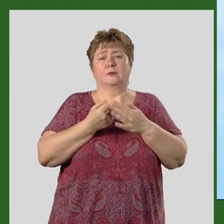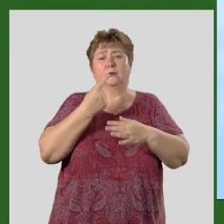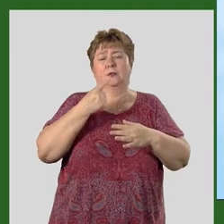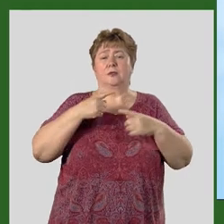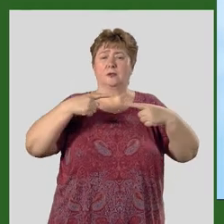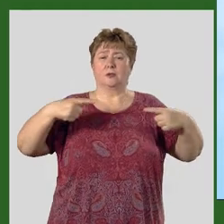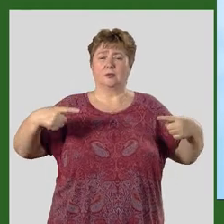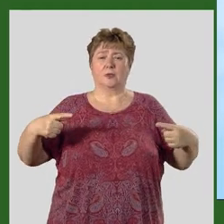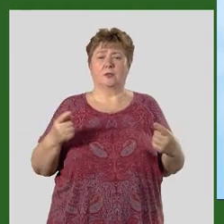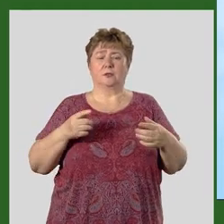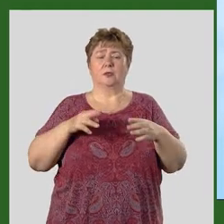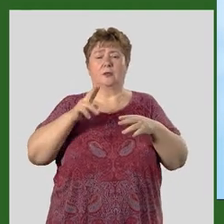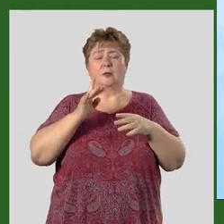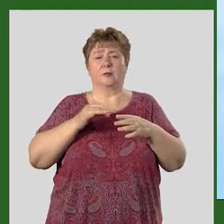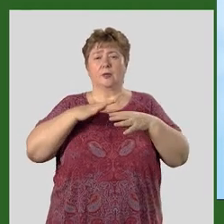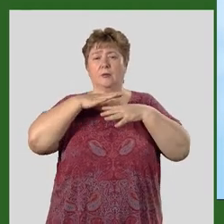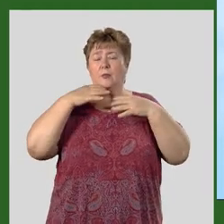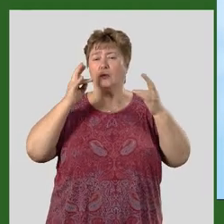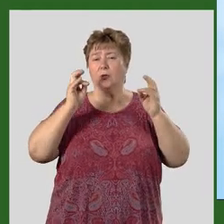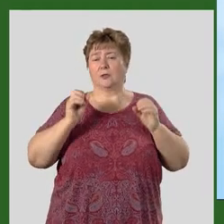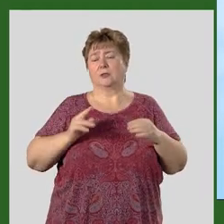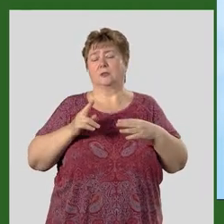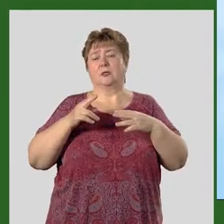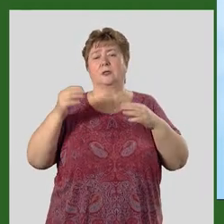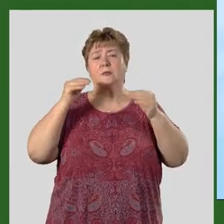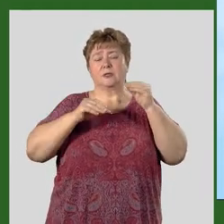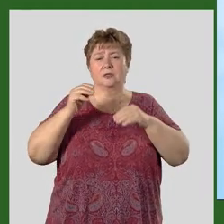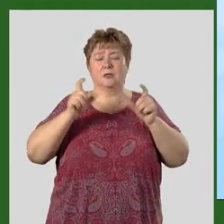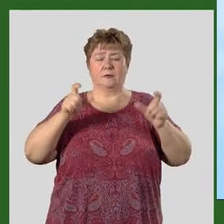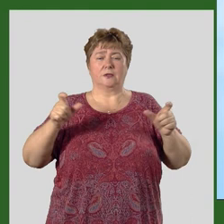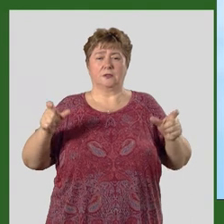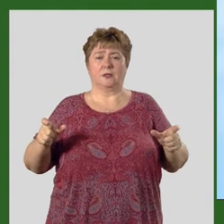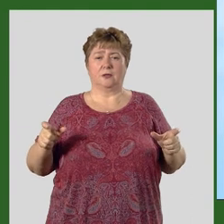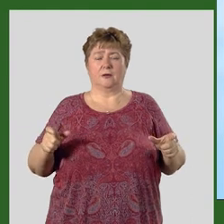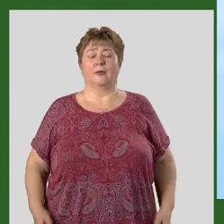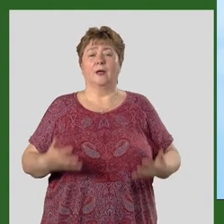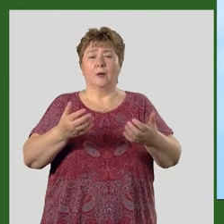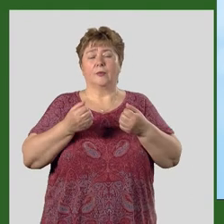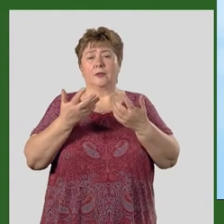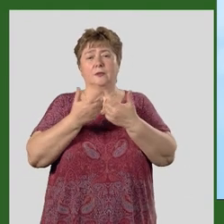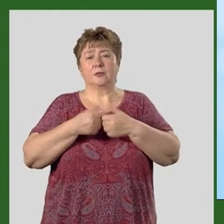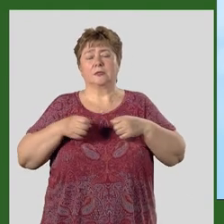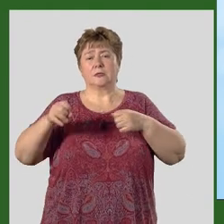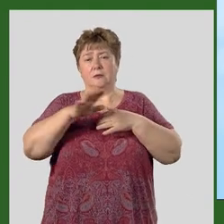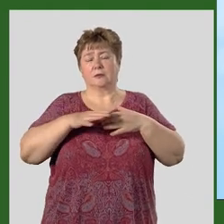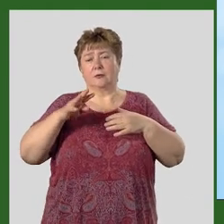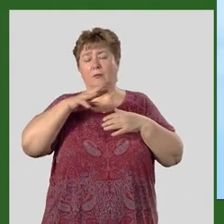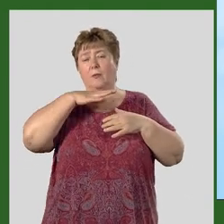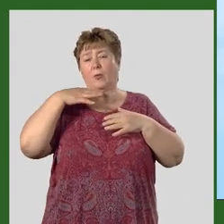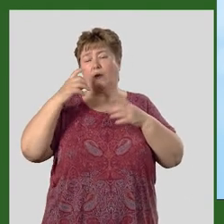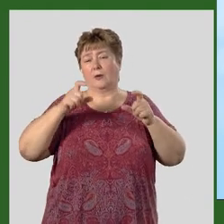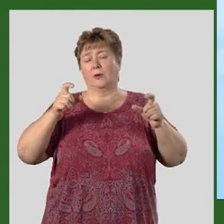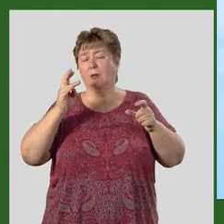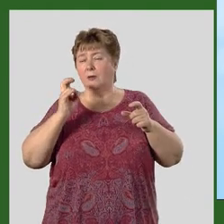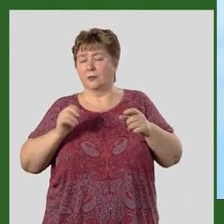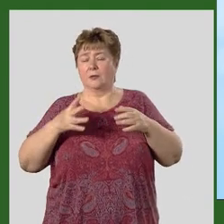более разнообразным при многонациональном составе населения. Принято считать страну многонациональной,